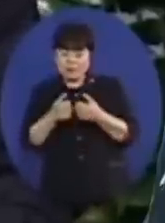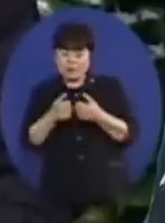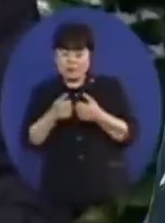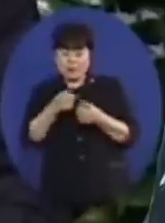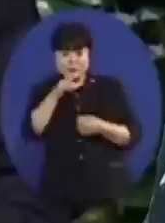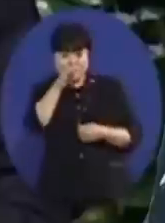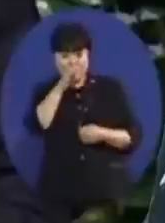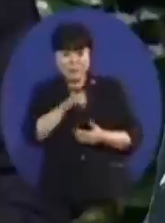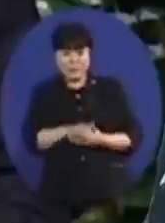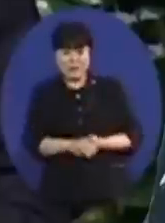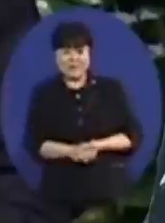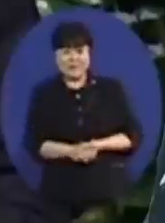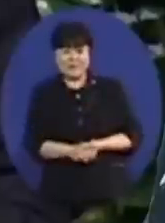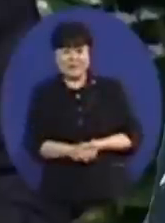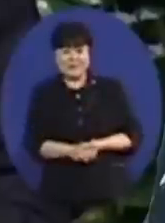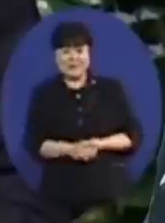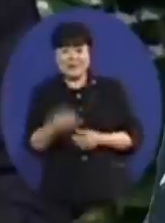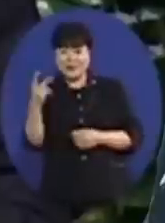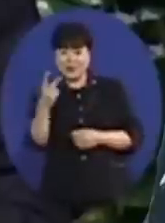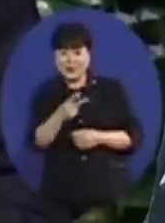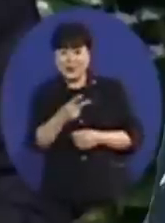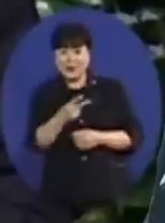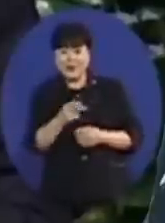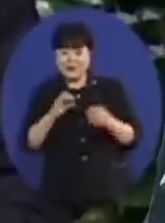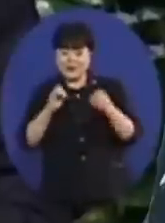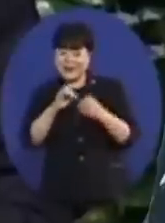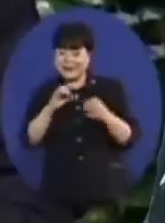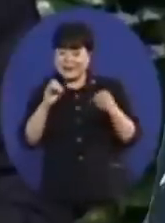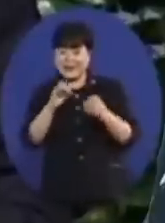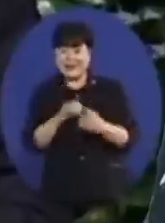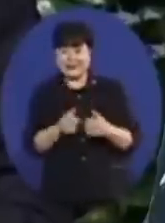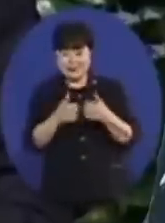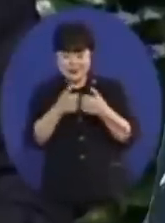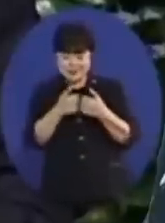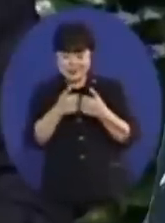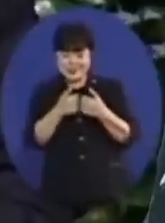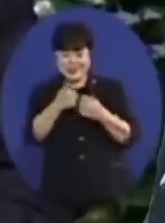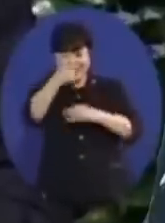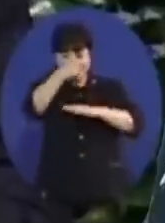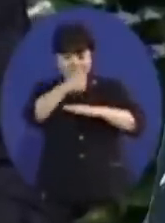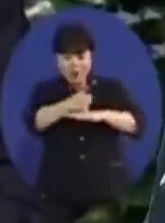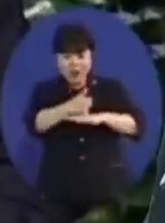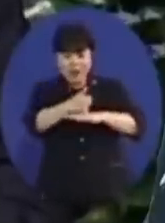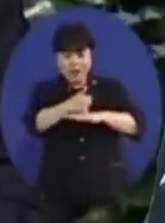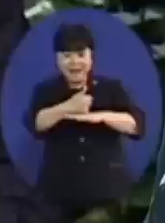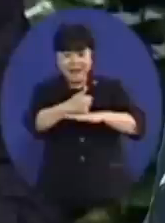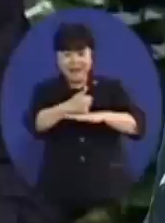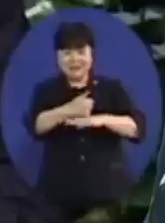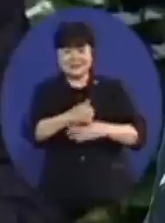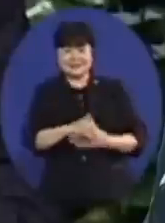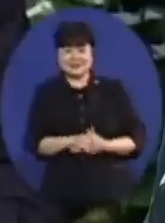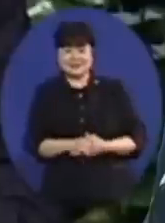하고 있어요 그리고 그 이야기하고 인연한 결과가